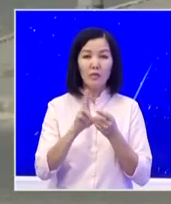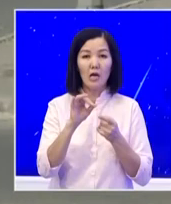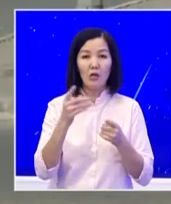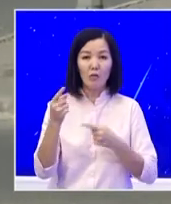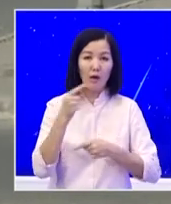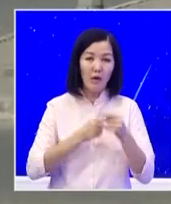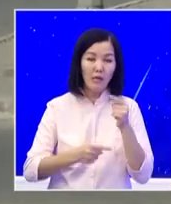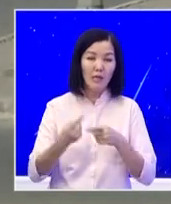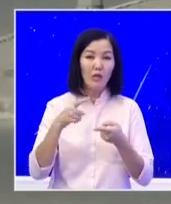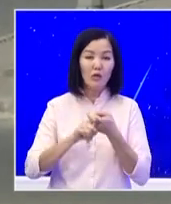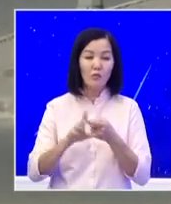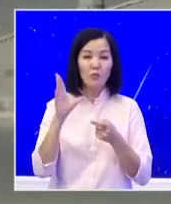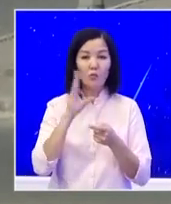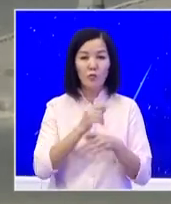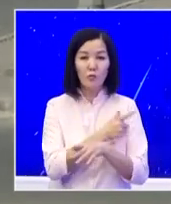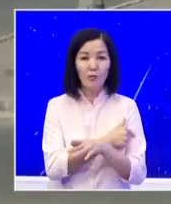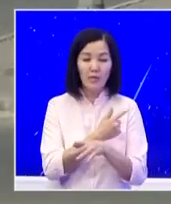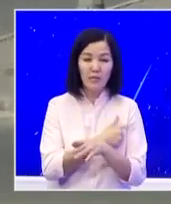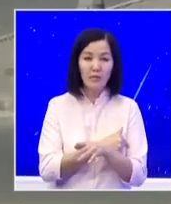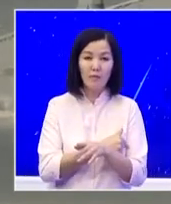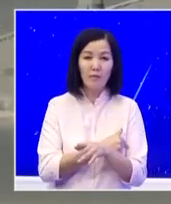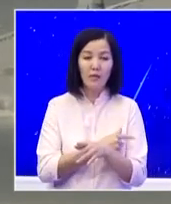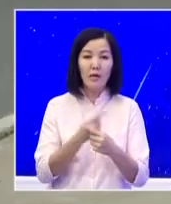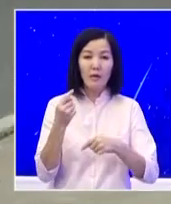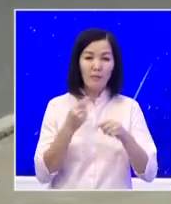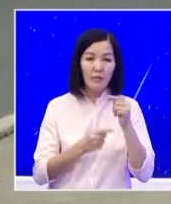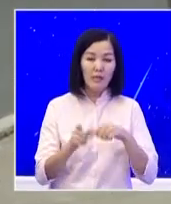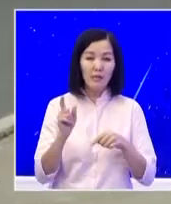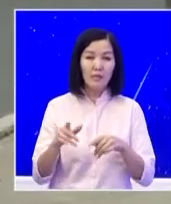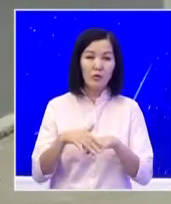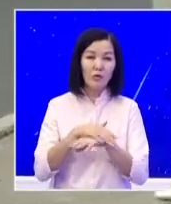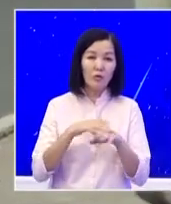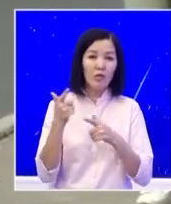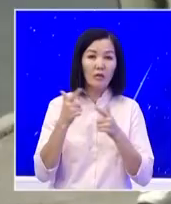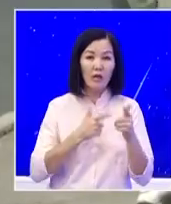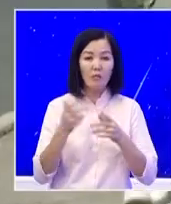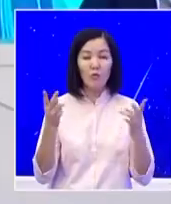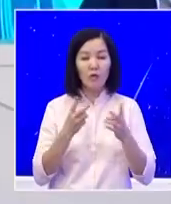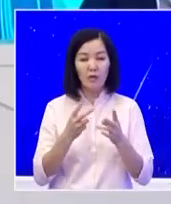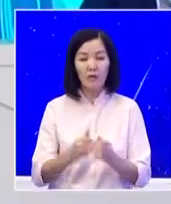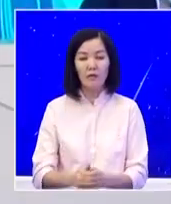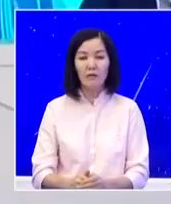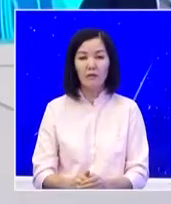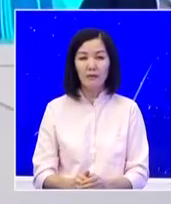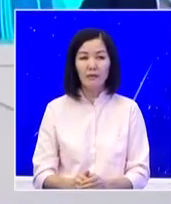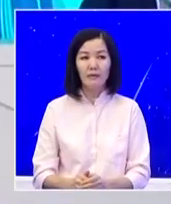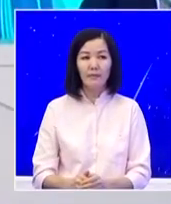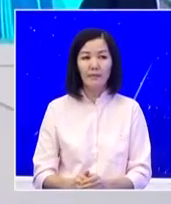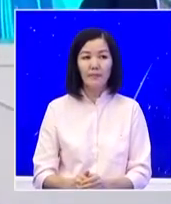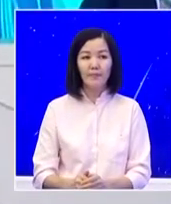қайтып келуі мүмкін. Оған тек медицина ғана емес, бизнес өкілдері, тұрғындарда дайын болу керек, деді министр.